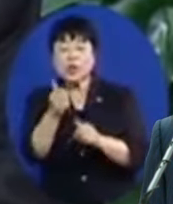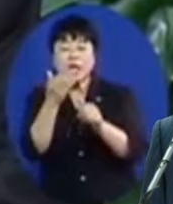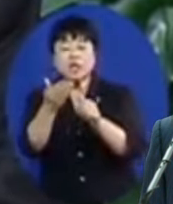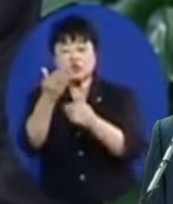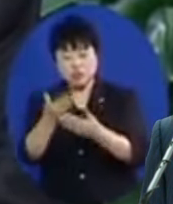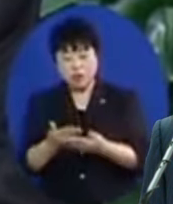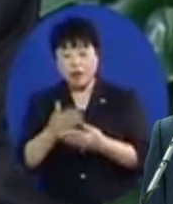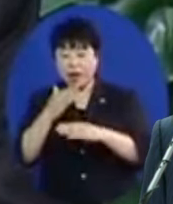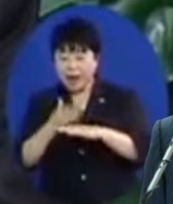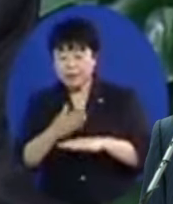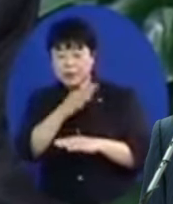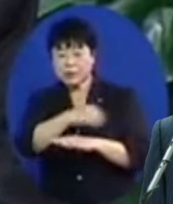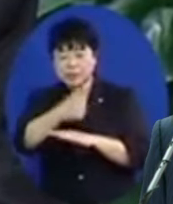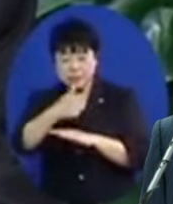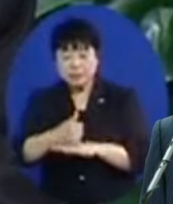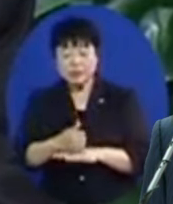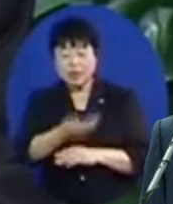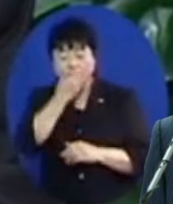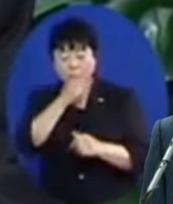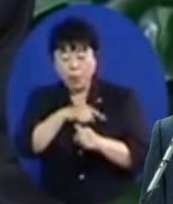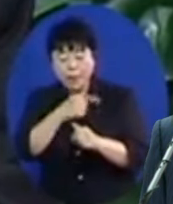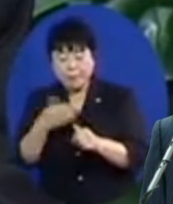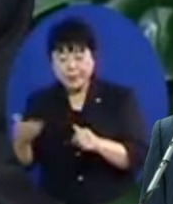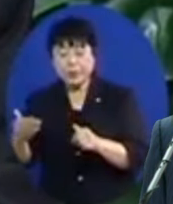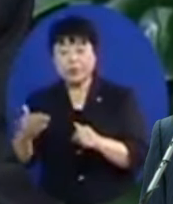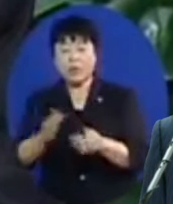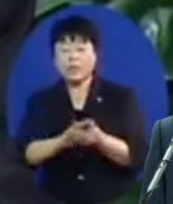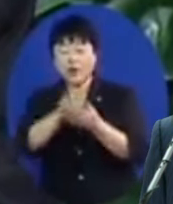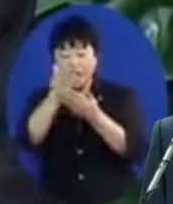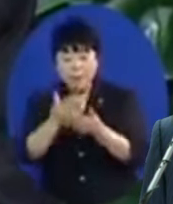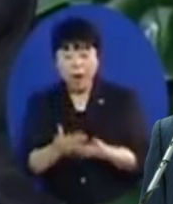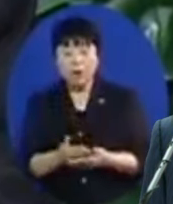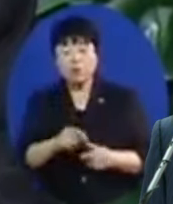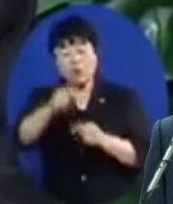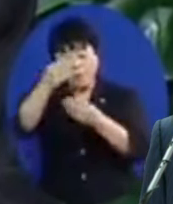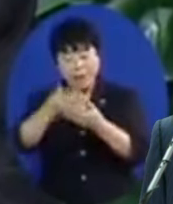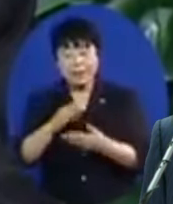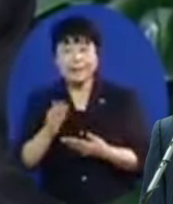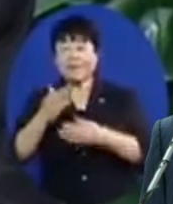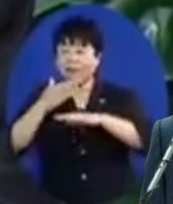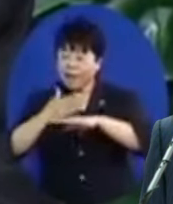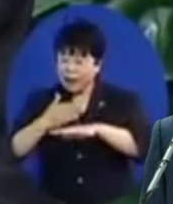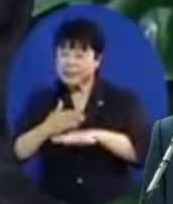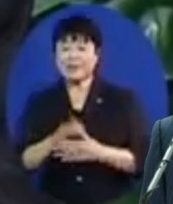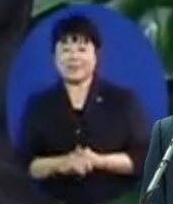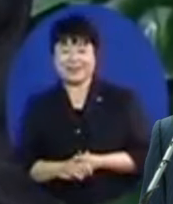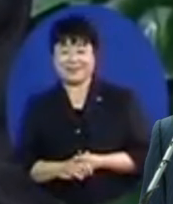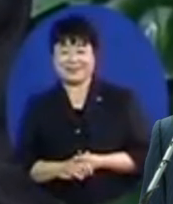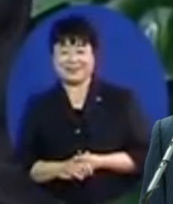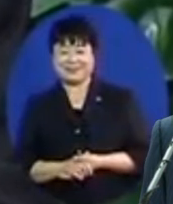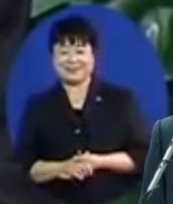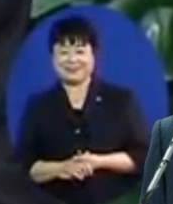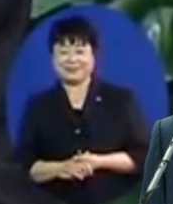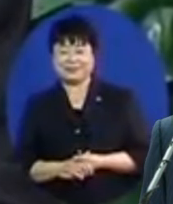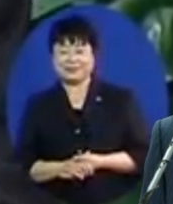주셔서 그리스도의 보배로운 피로 말미암아 나는 변하고 구원을 받게 되는 것입니다. 그러고 난 다음에